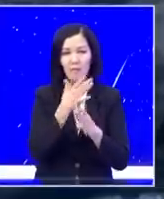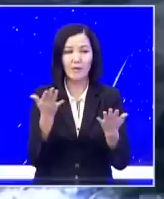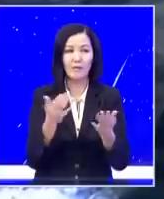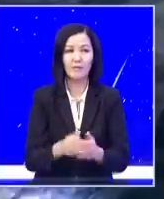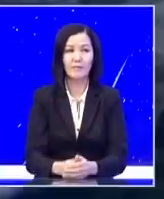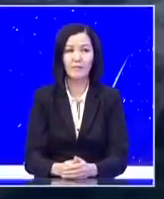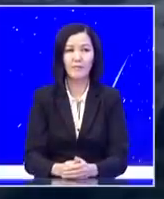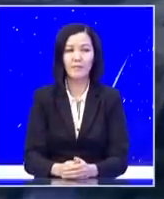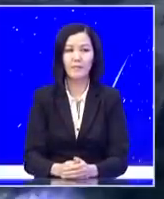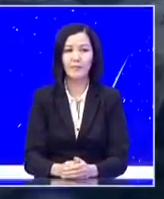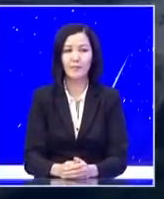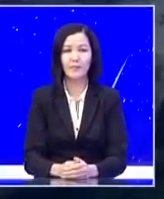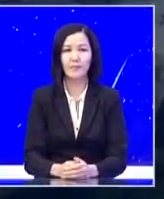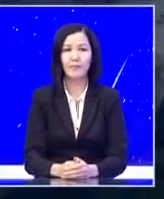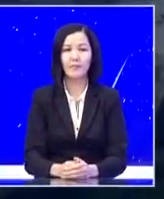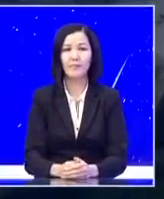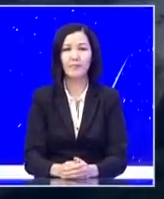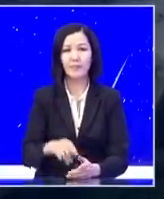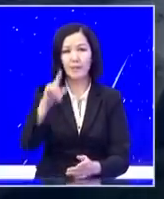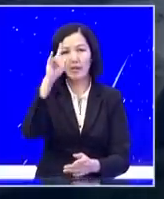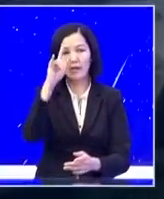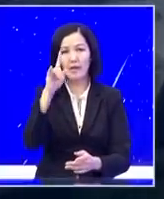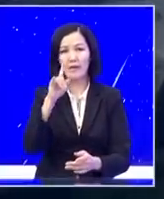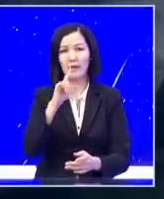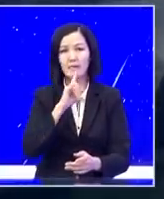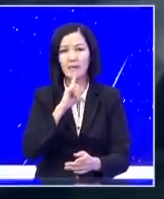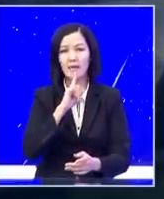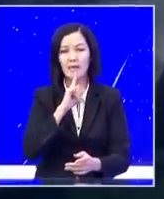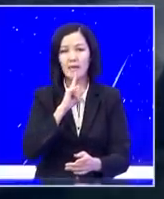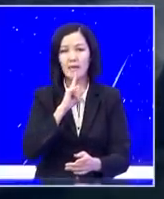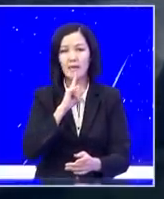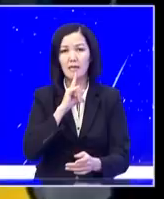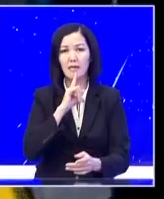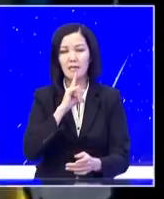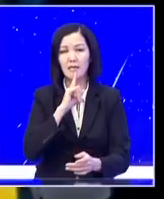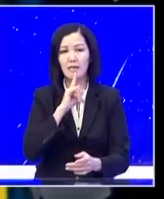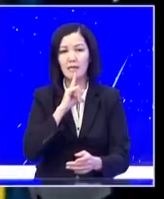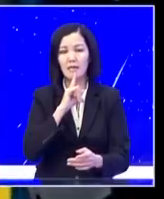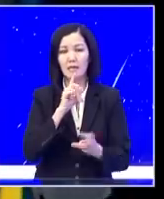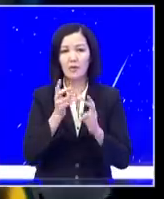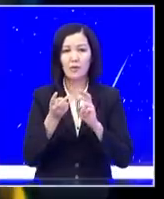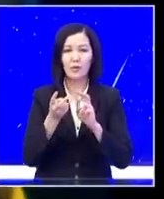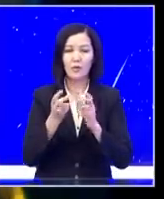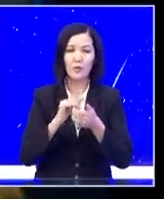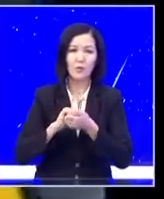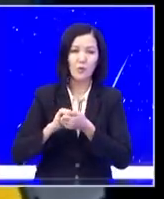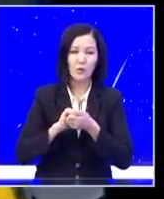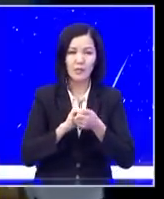Елдің көңілі ерге тұр. Ақ бесіктей